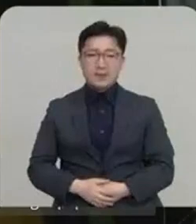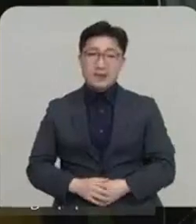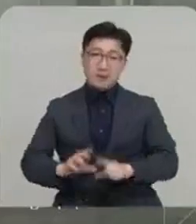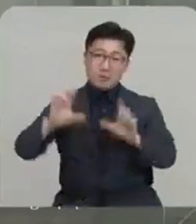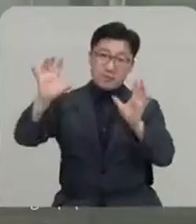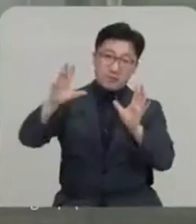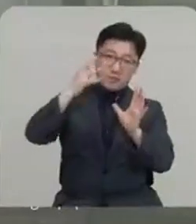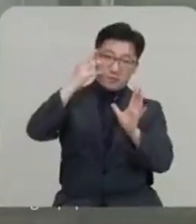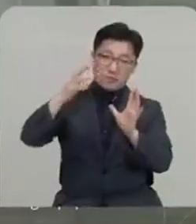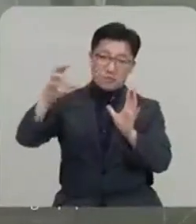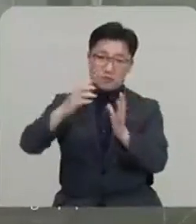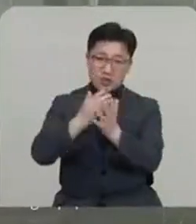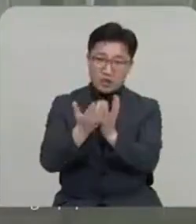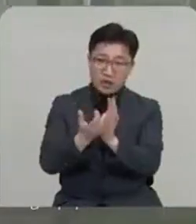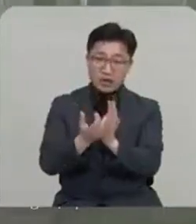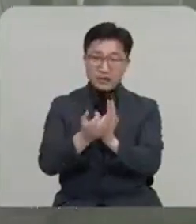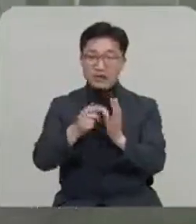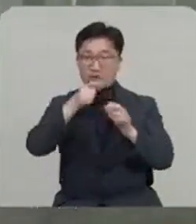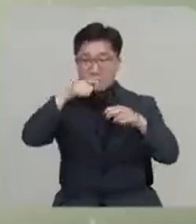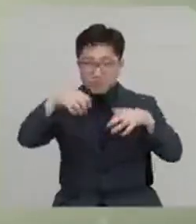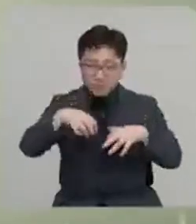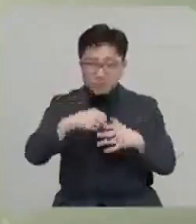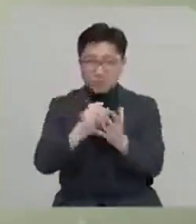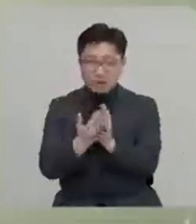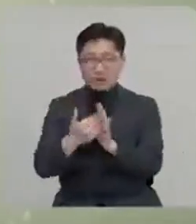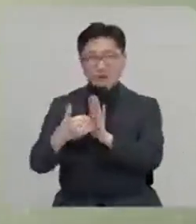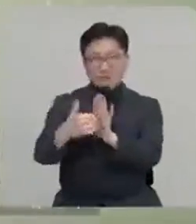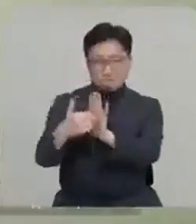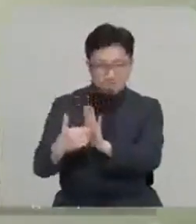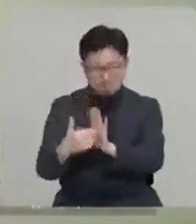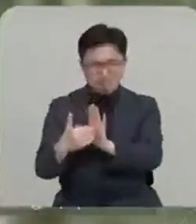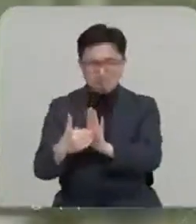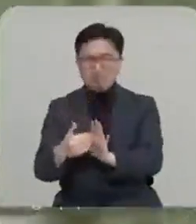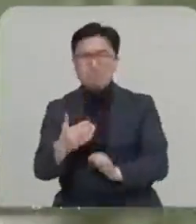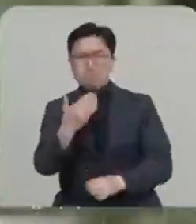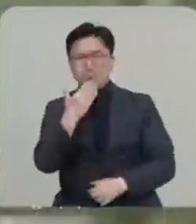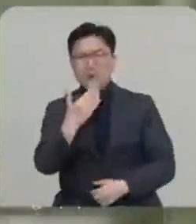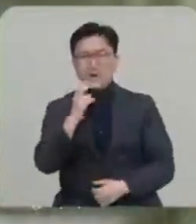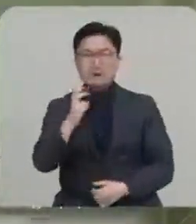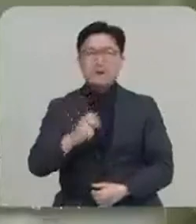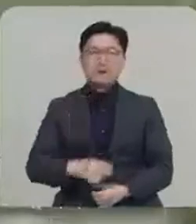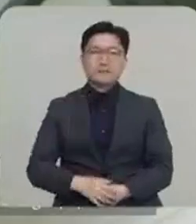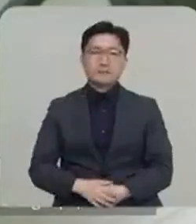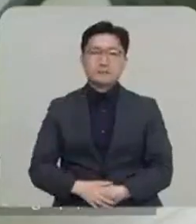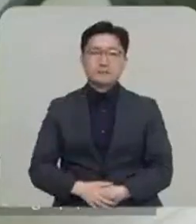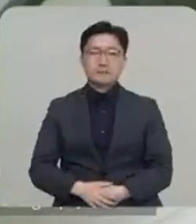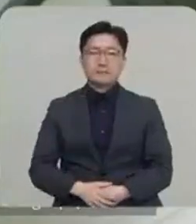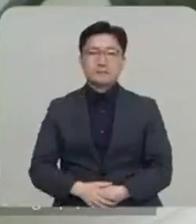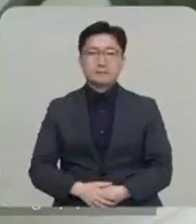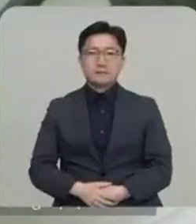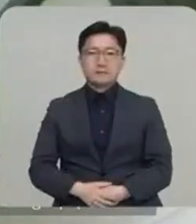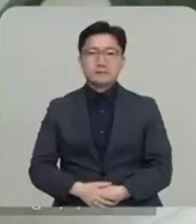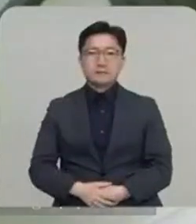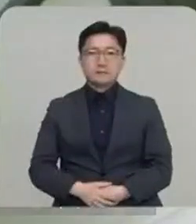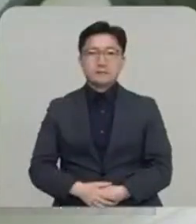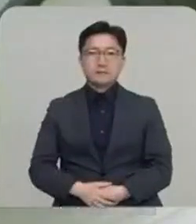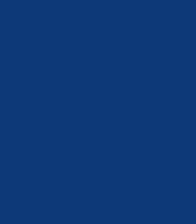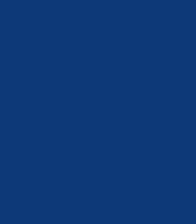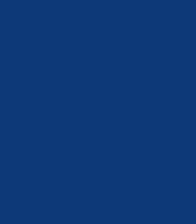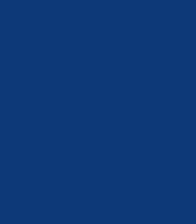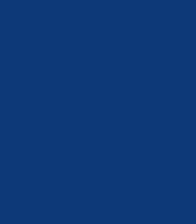안전을 매개로 한 신산업의 물꼬를 트면서 효율적인 재난 대응 체계 구축도 빨라질 전망입니다. KBS 뉴스 오중호입니다.